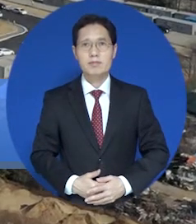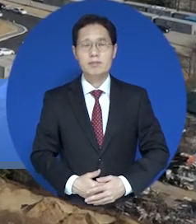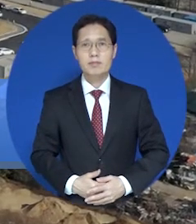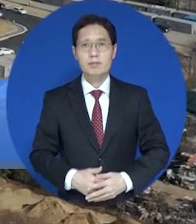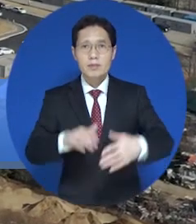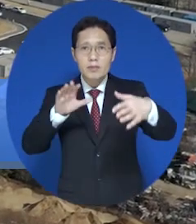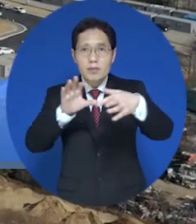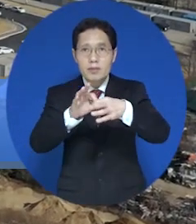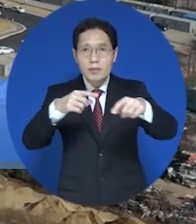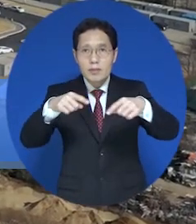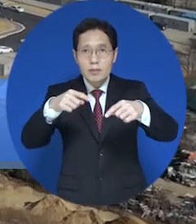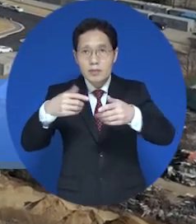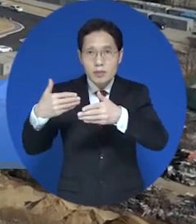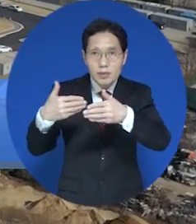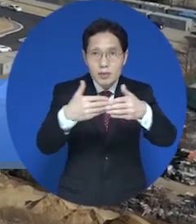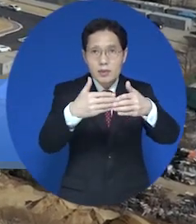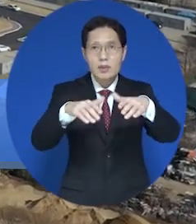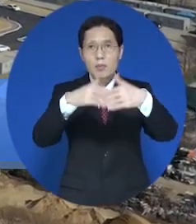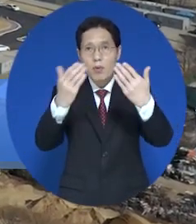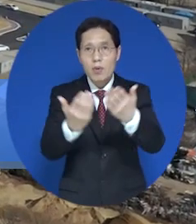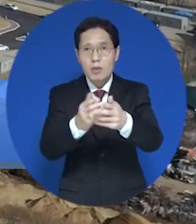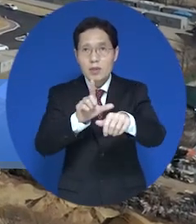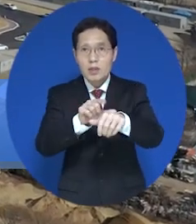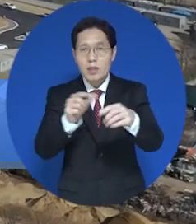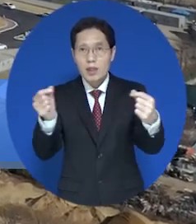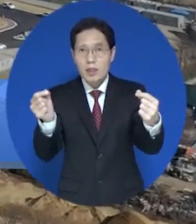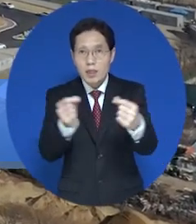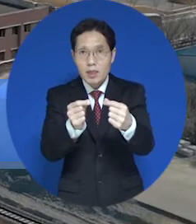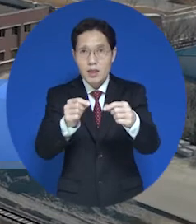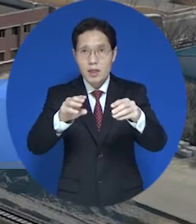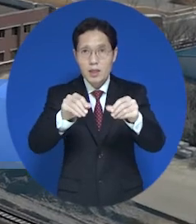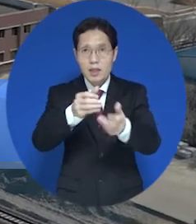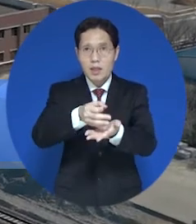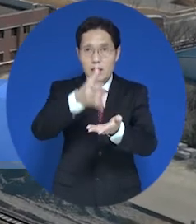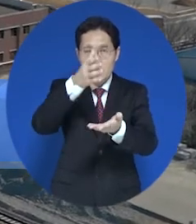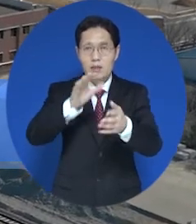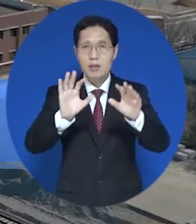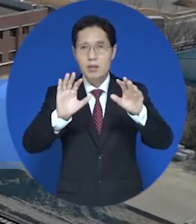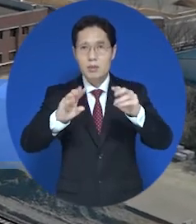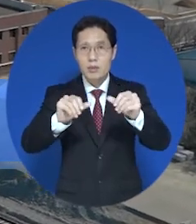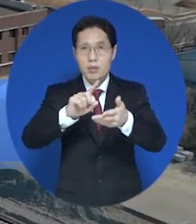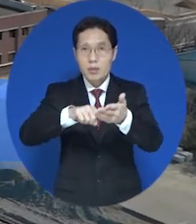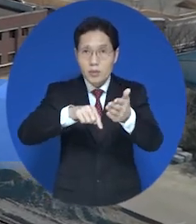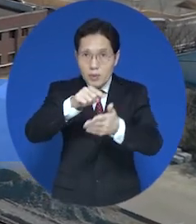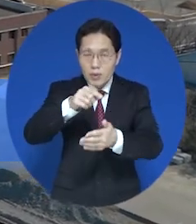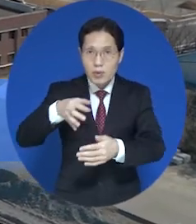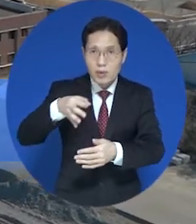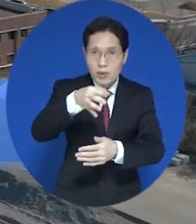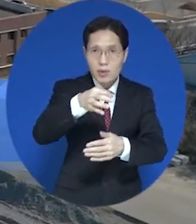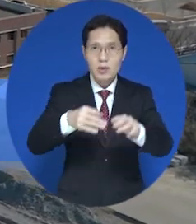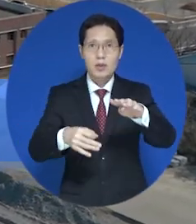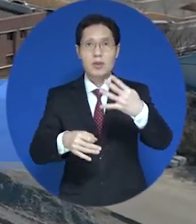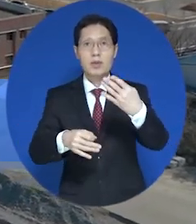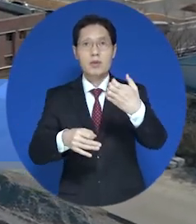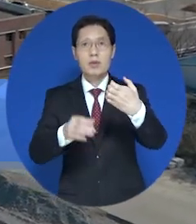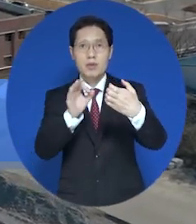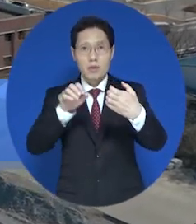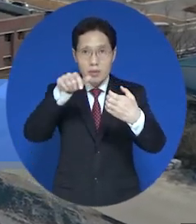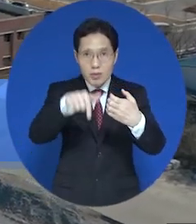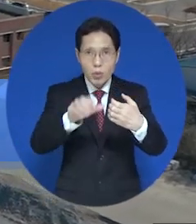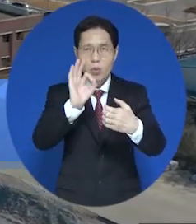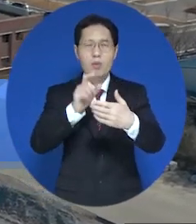이로써 관련 행정 절차 기간이 단축되고 지가 상승에 따른 토지 보상에 소요되는 사업비 약 490억 원